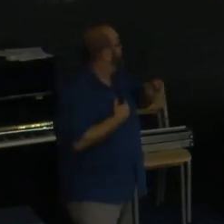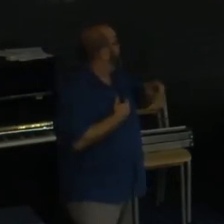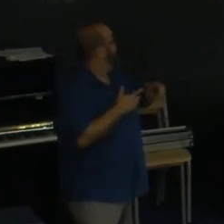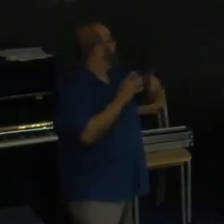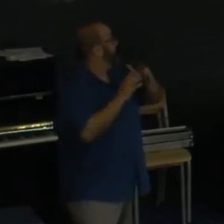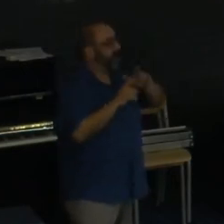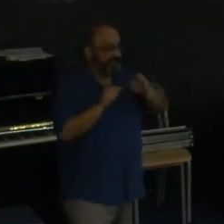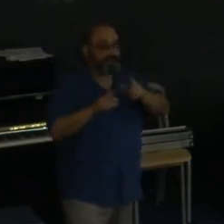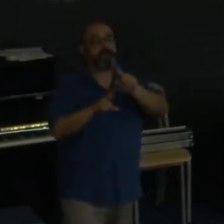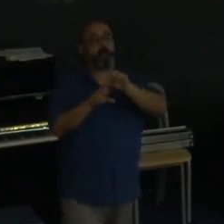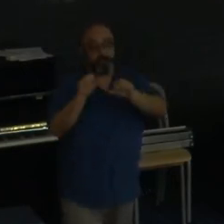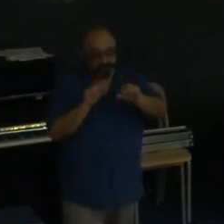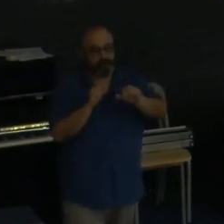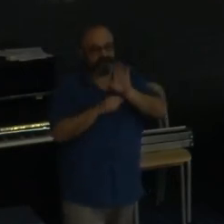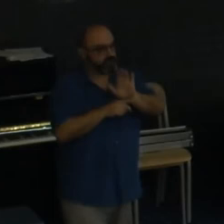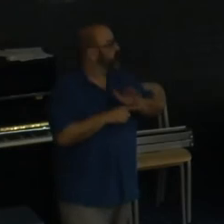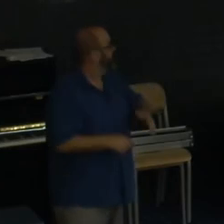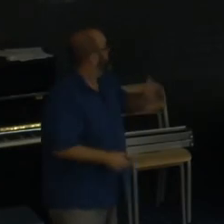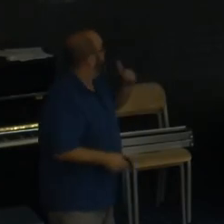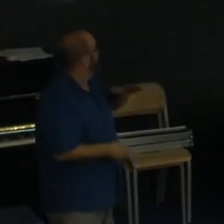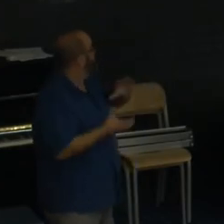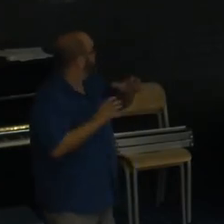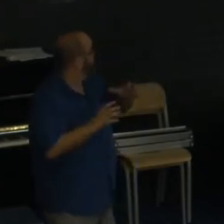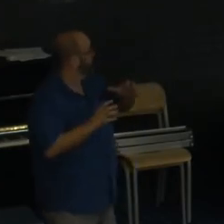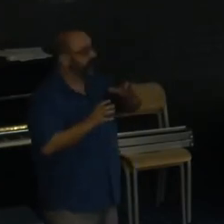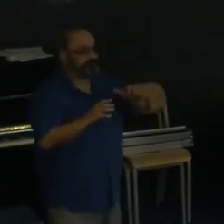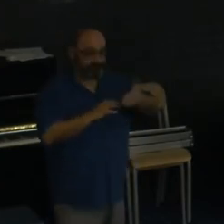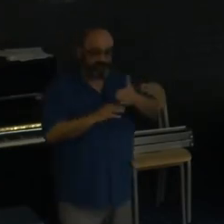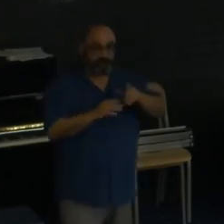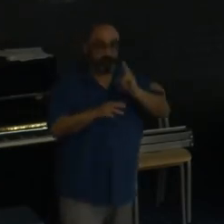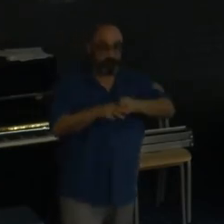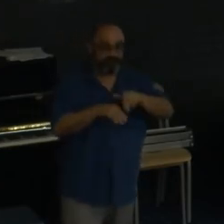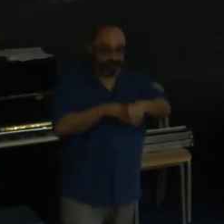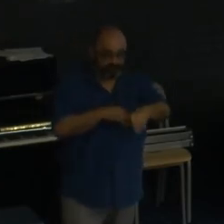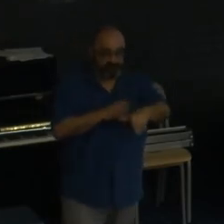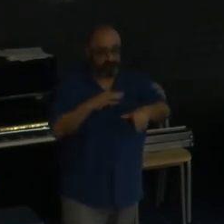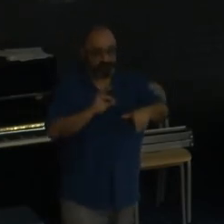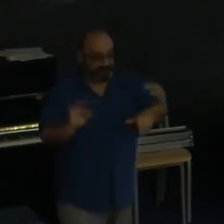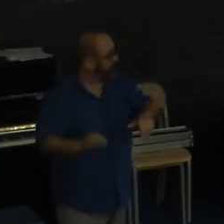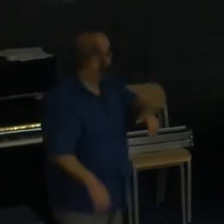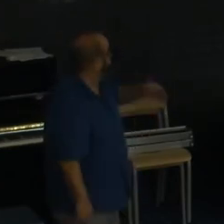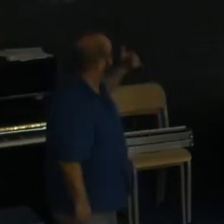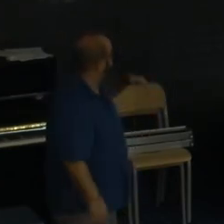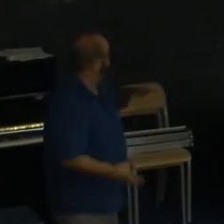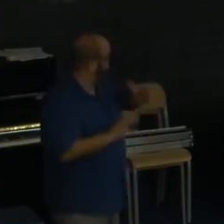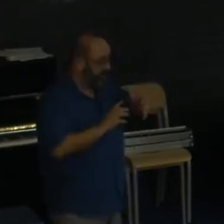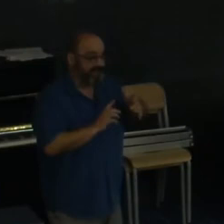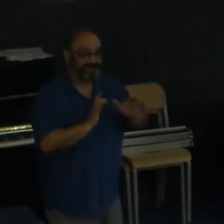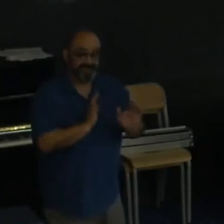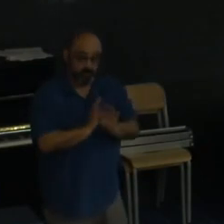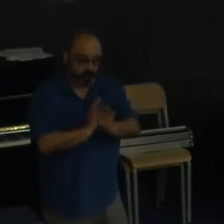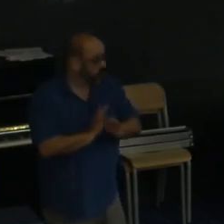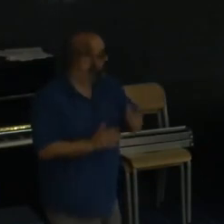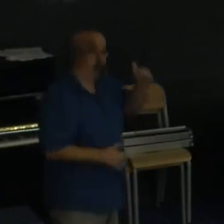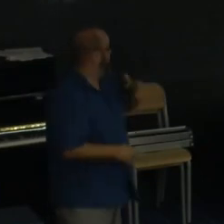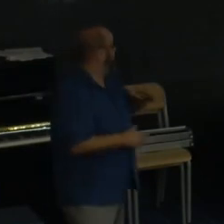condition. Je vous montrerai un exemple tout à l'heure. Le break avec un nom de fichier et une ligne. Le break avec une fonction.